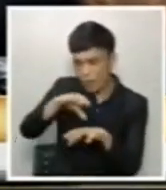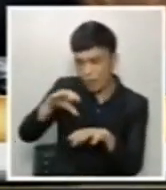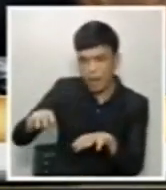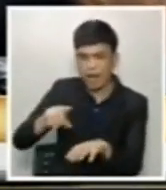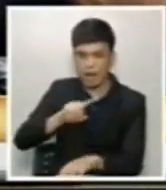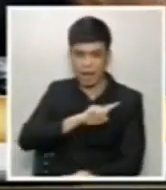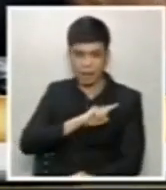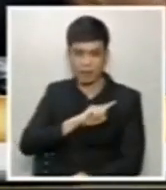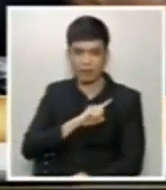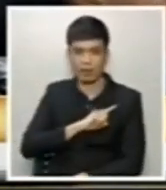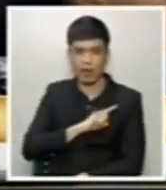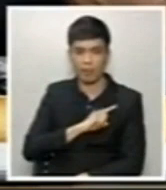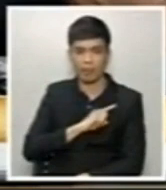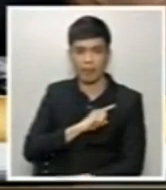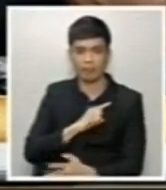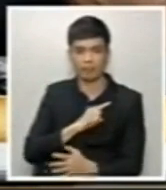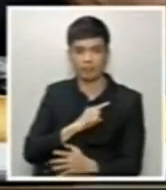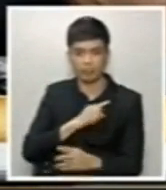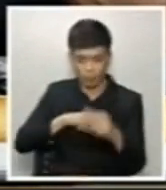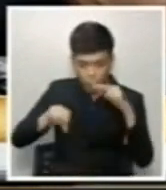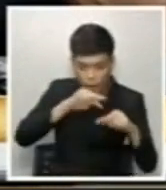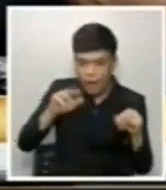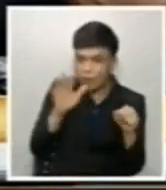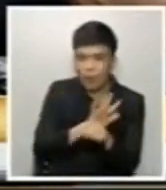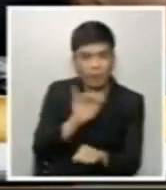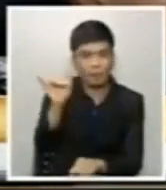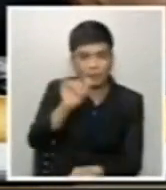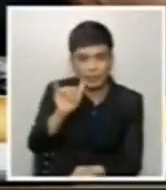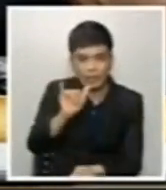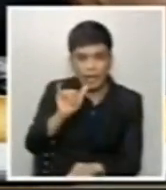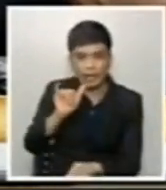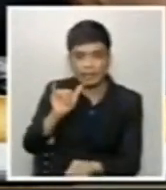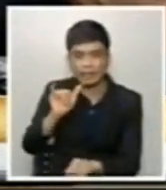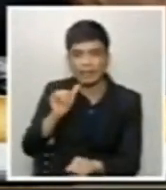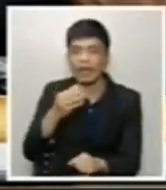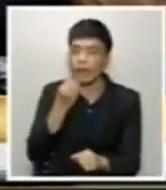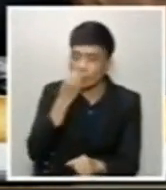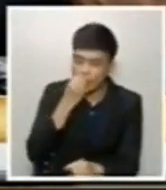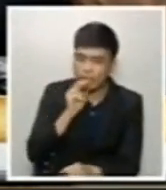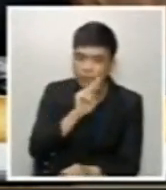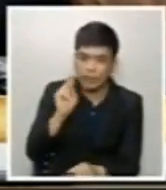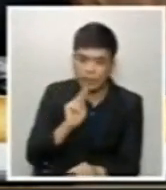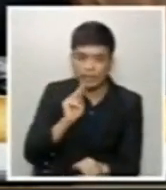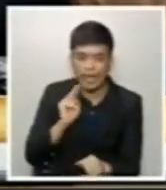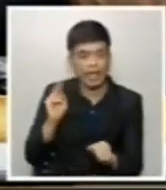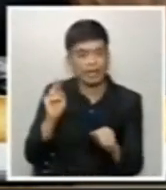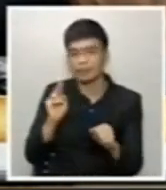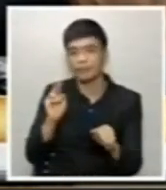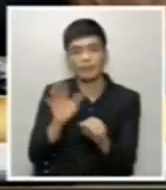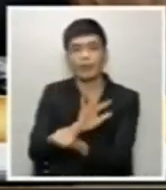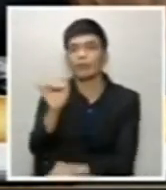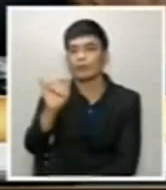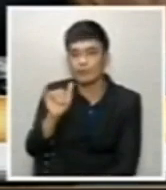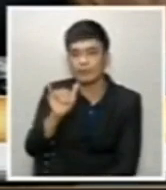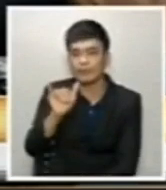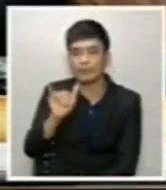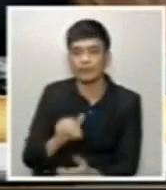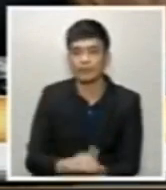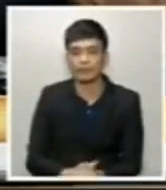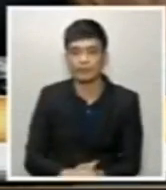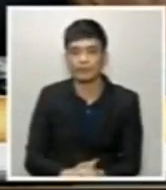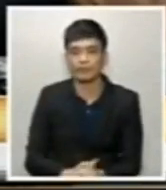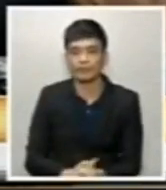ะดูแลอ่างเก็บน้ำเพื่อบริหารจัดการน้ำเพื่ออุปโภคบริโภคในพื้นที่ท้องถิ่นต่างๆ